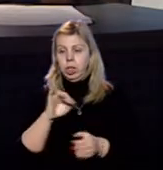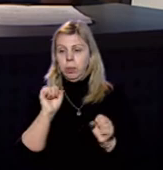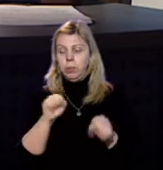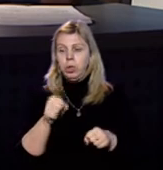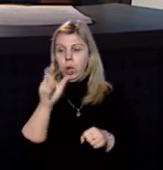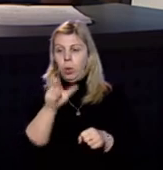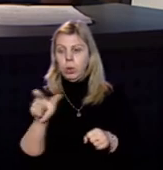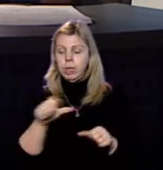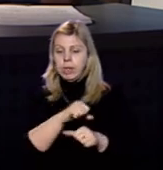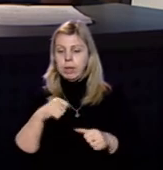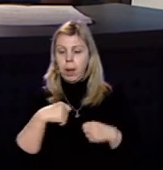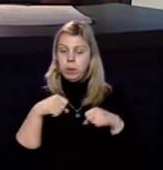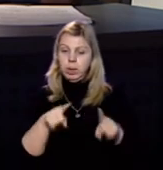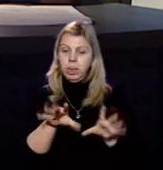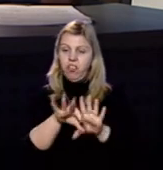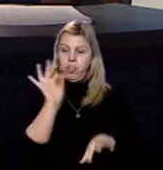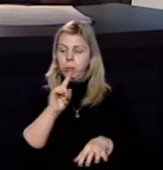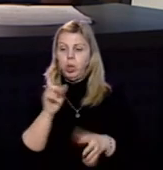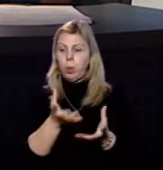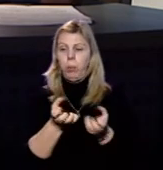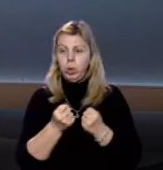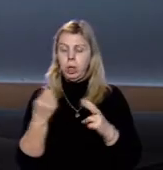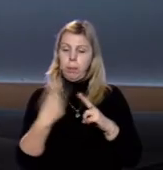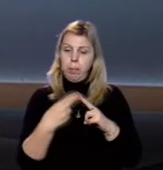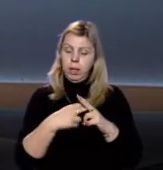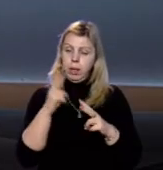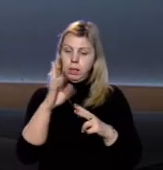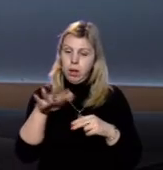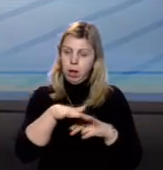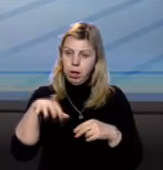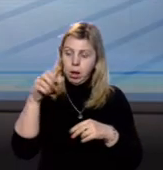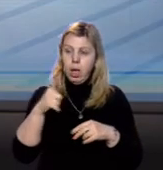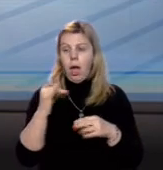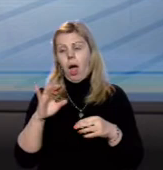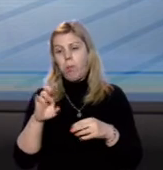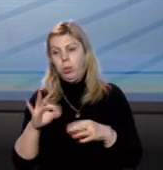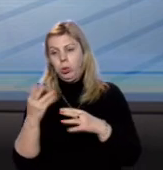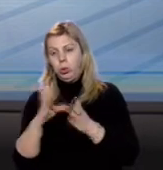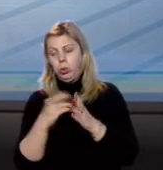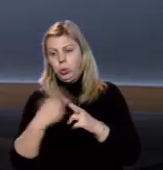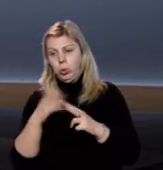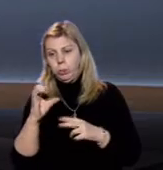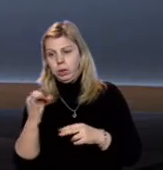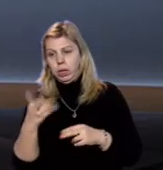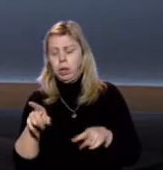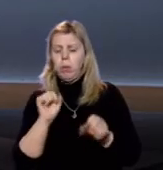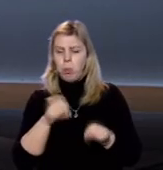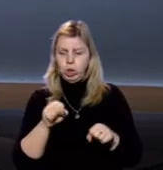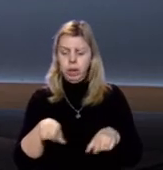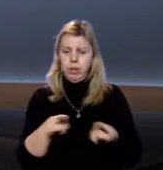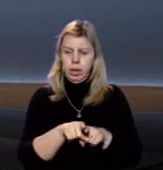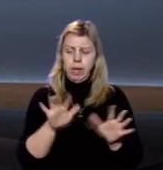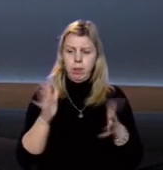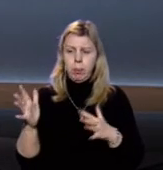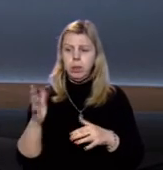може людина самостійно обирати, що їй отримати – пільги на комунальну послугу або субсидію? Можливі такі випадки в практиці,